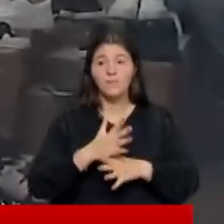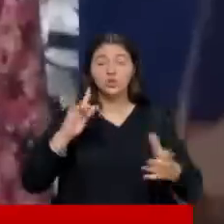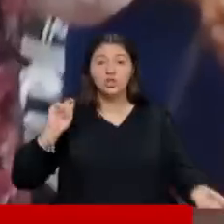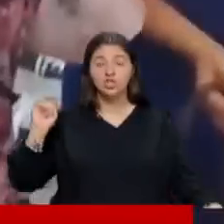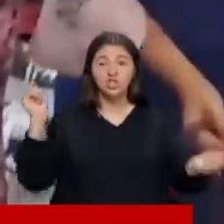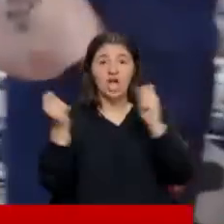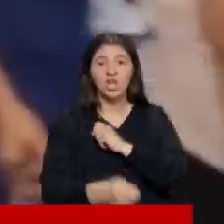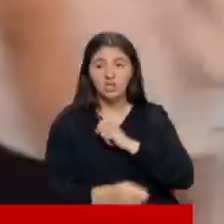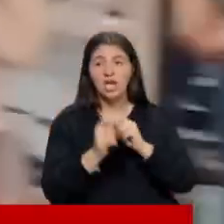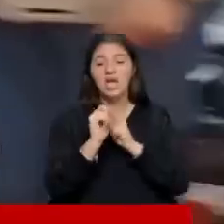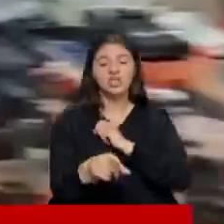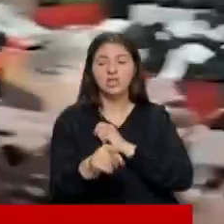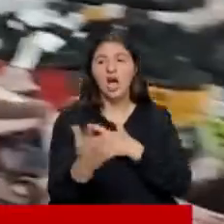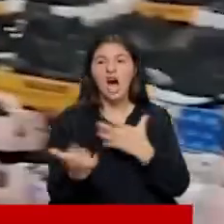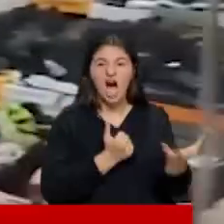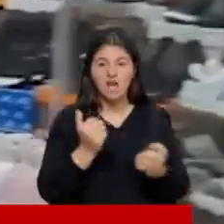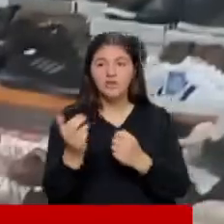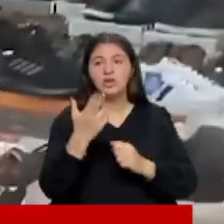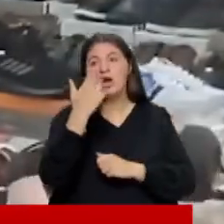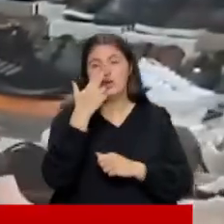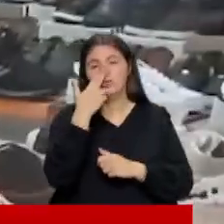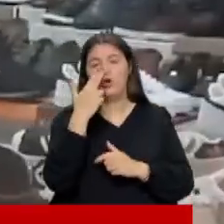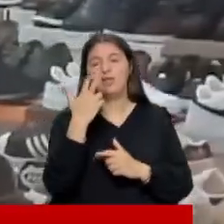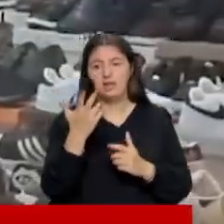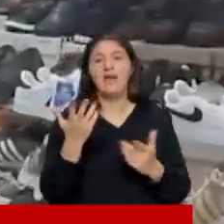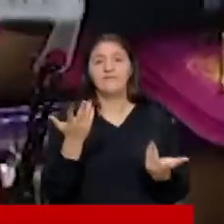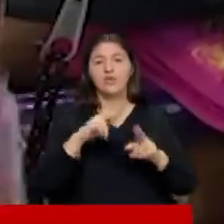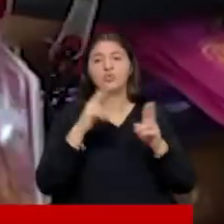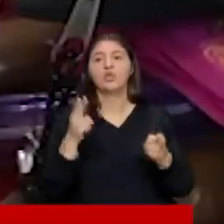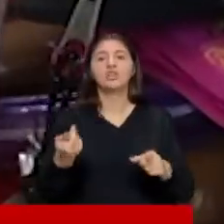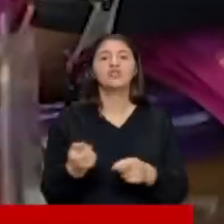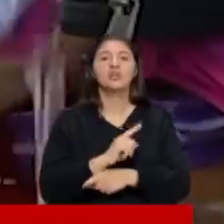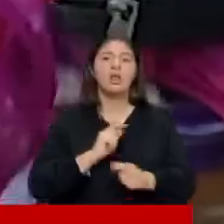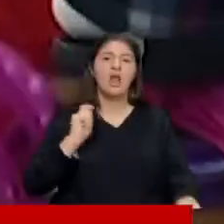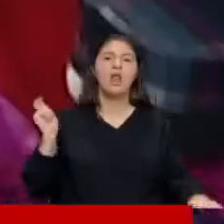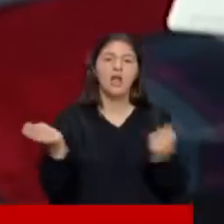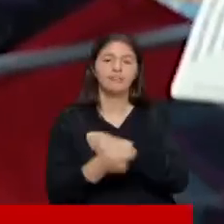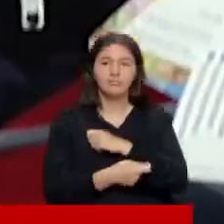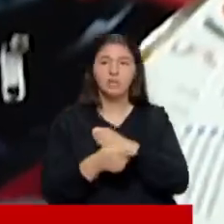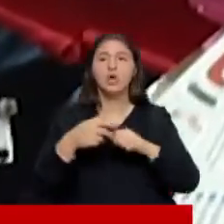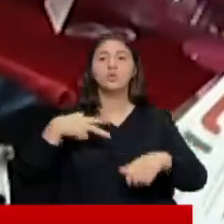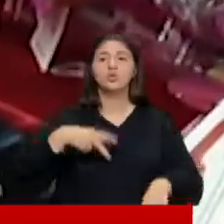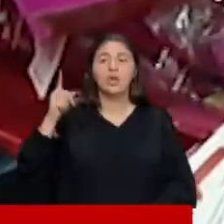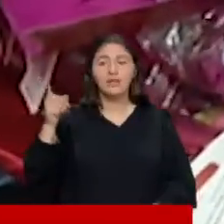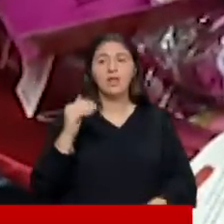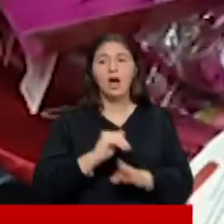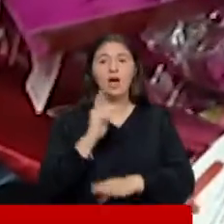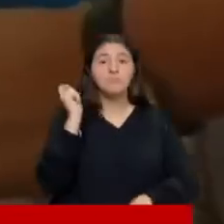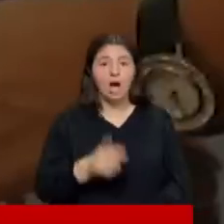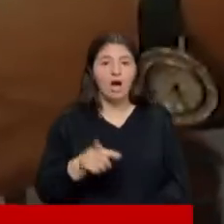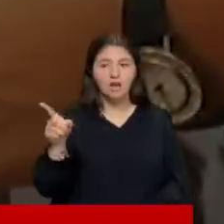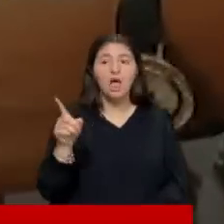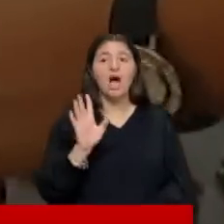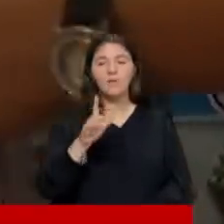büyük değişiklikler ilçedeki alışveriş alışkanlıklarını ve dükkanların çeşitlerini değiştirdi Gürcistan'da da hayat pahalı